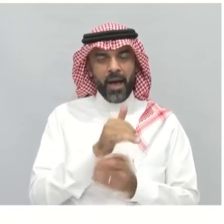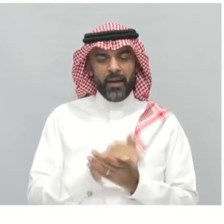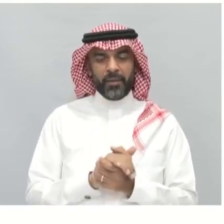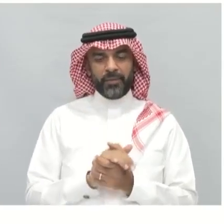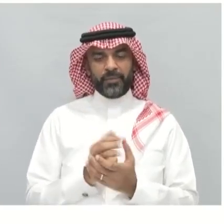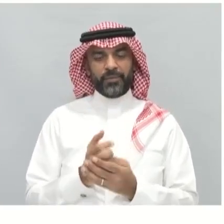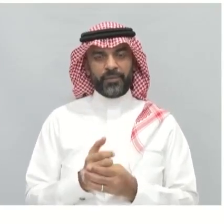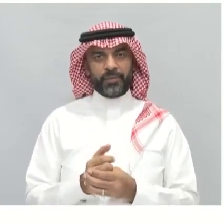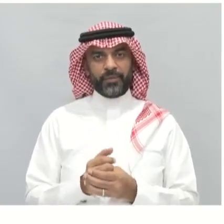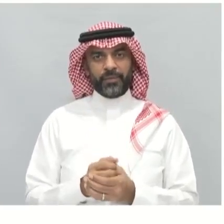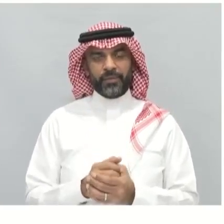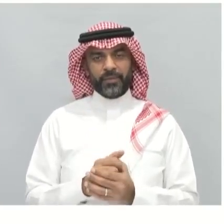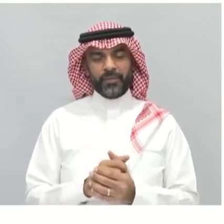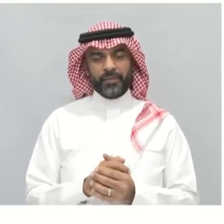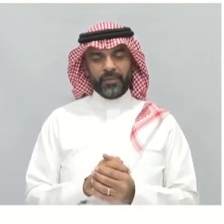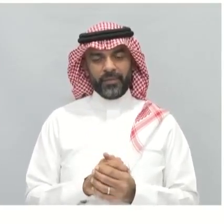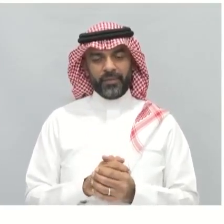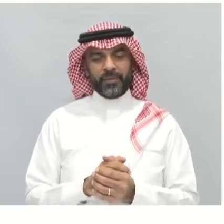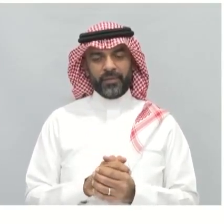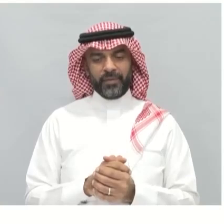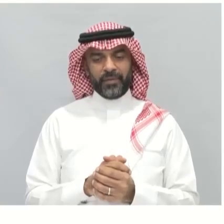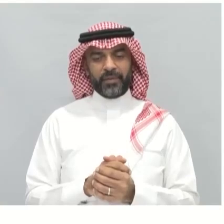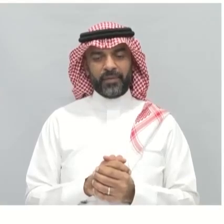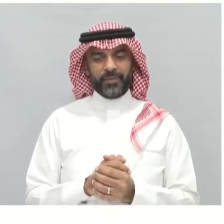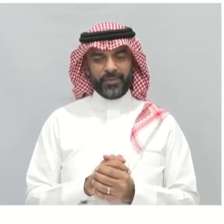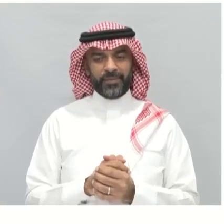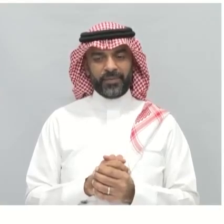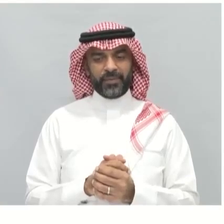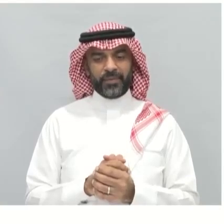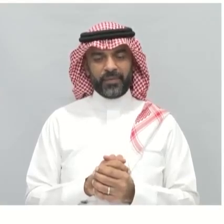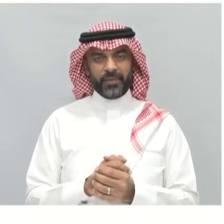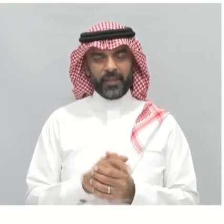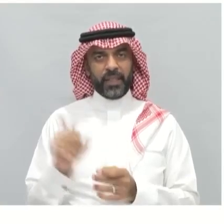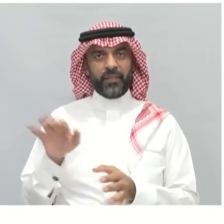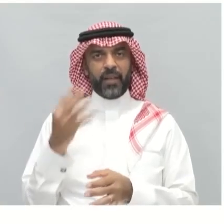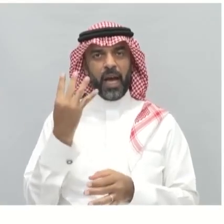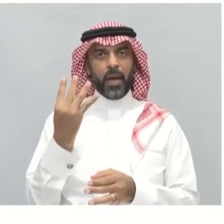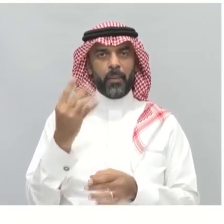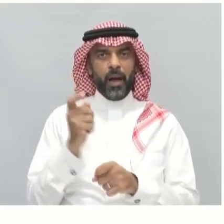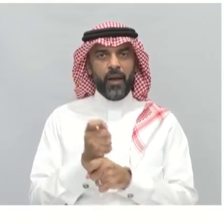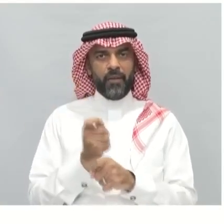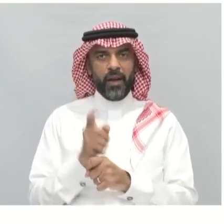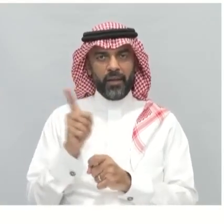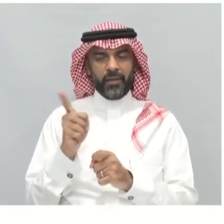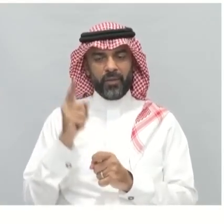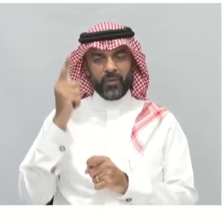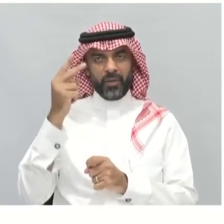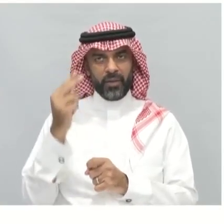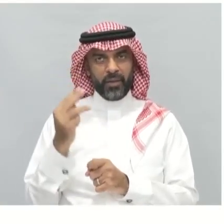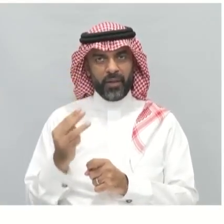الفعل المتهب الف اللينه احسنتم هو الفعل نم الفعل نم في